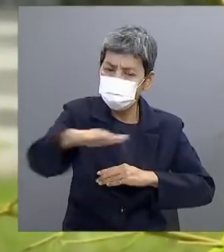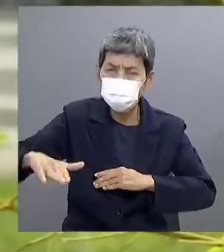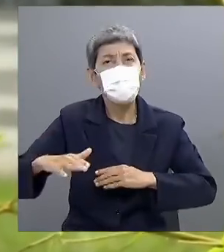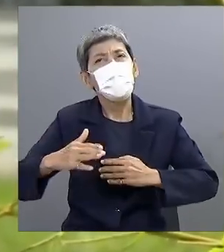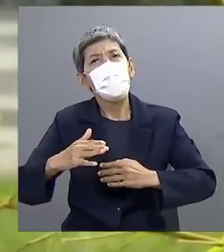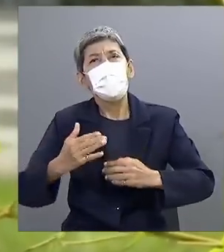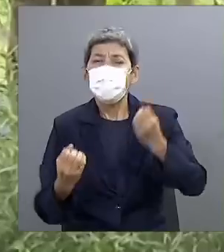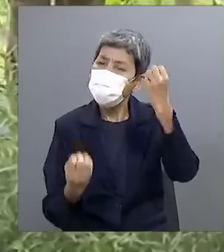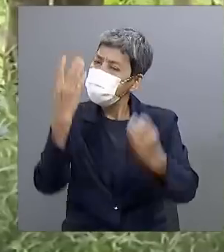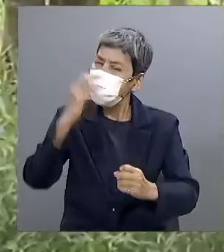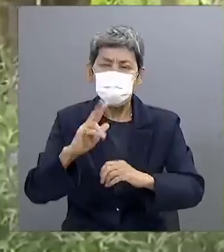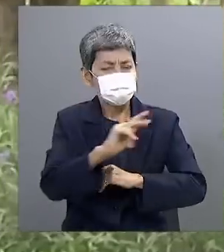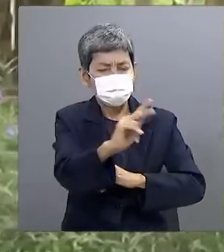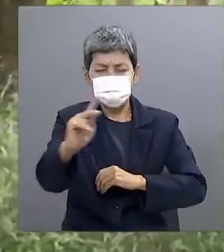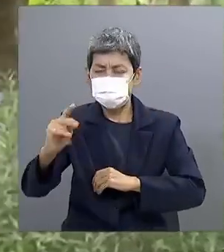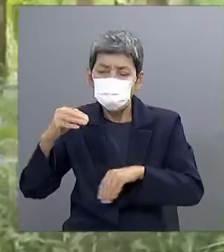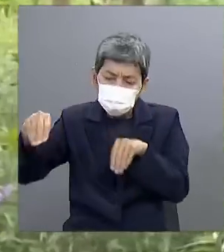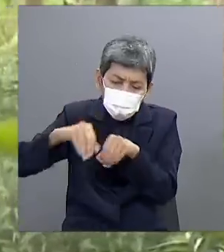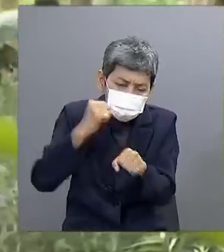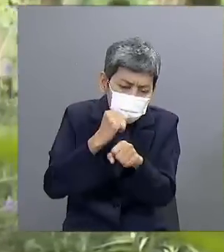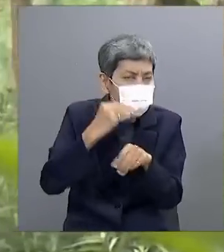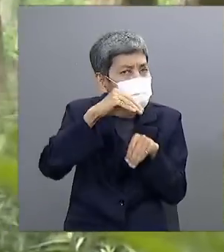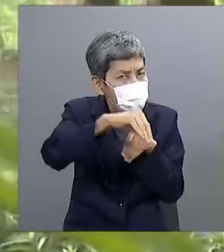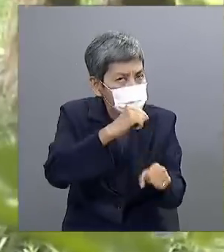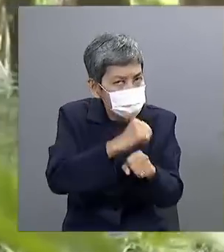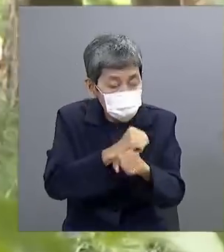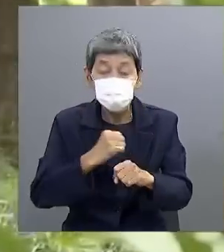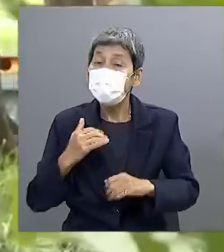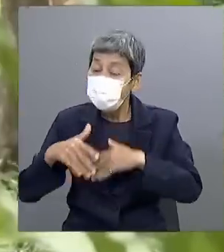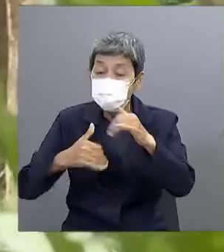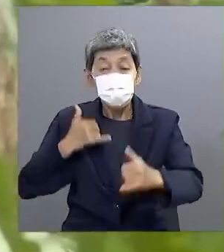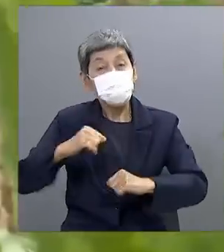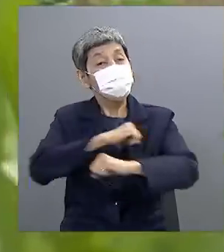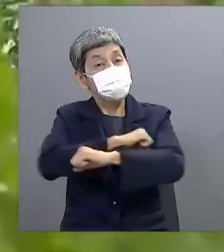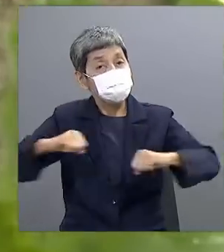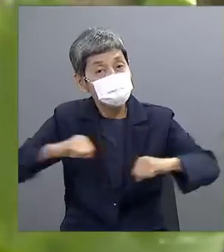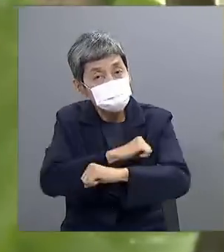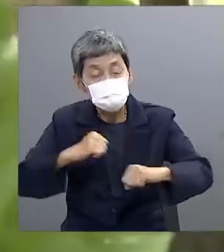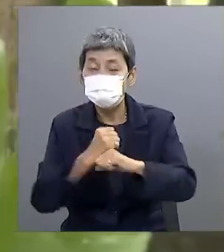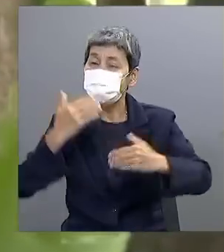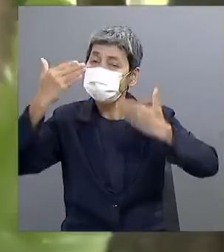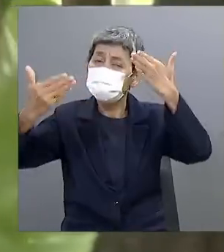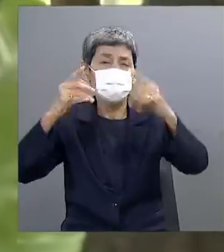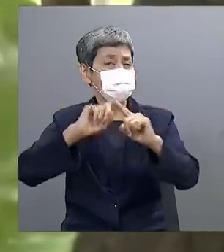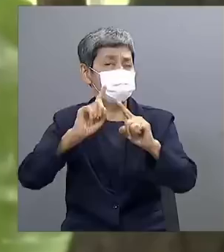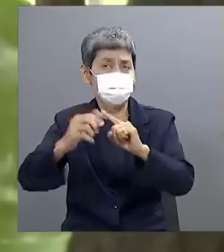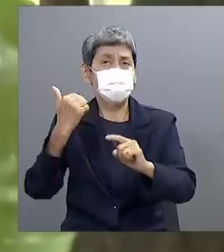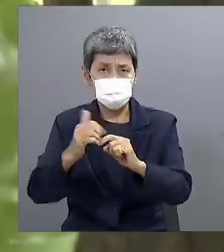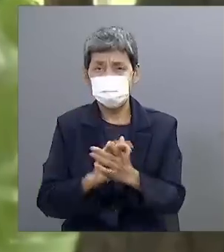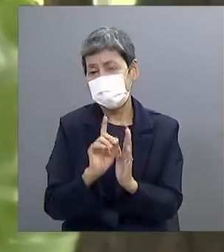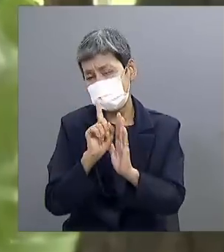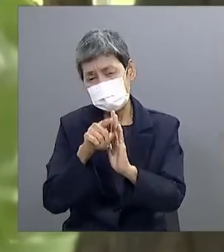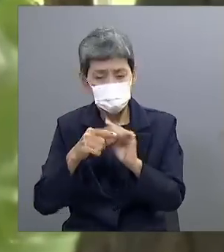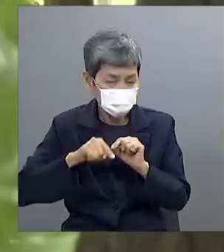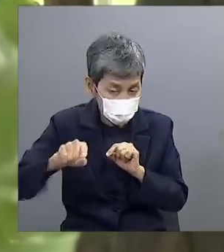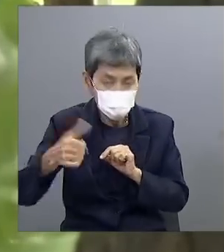ที่สีเขียวหรือว่าใกล้ที่ทำงานเนี่ยประชาชนสามารถเดินทางไปออกกำลังกายหรือทำกิจกรรมต่างๆได้ภายใน15นาทีใกล้บ้านก็เป็นโจ